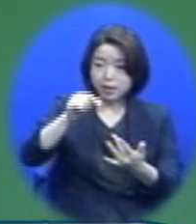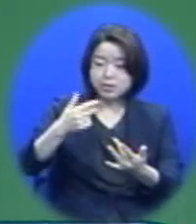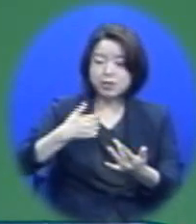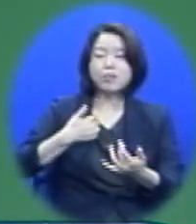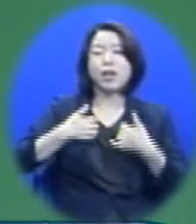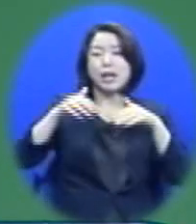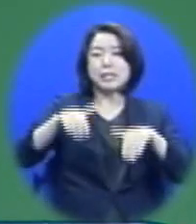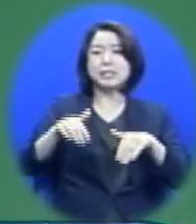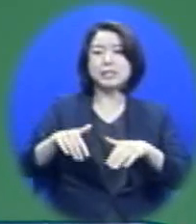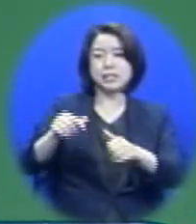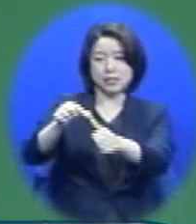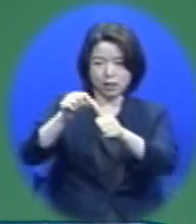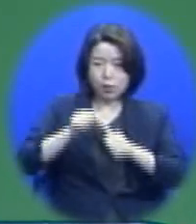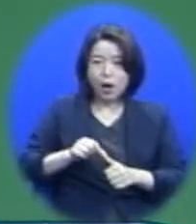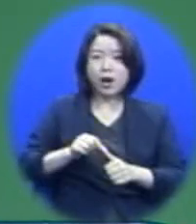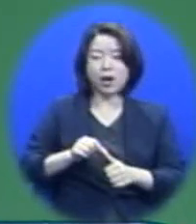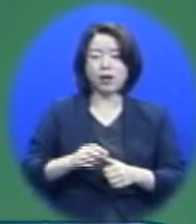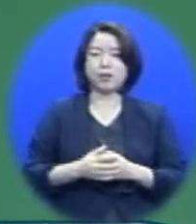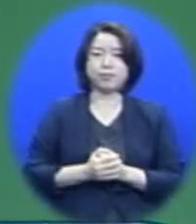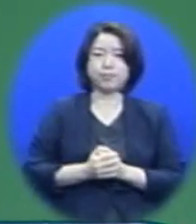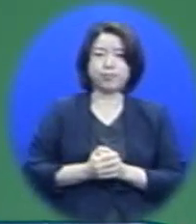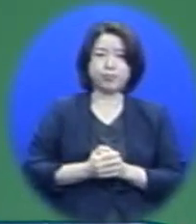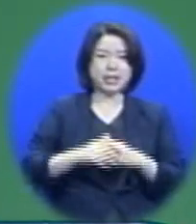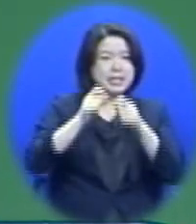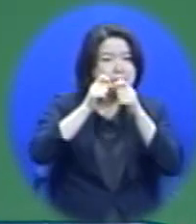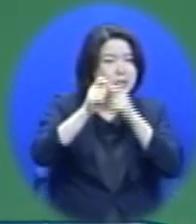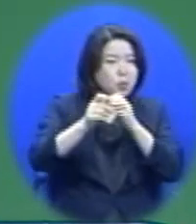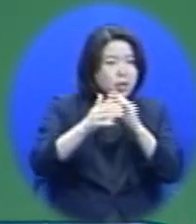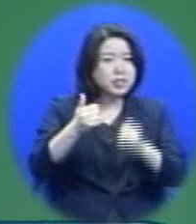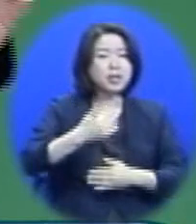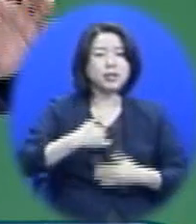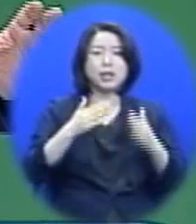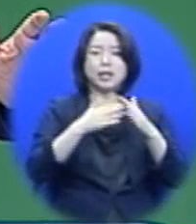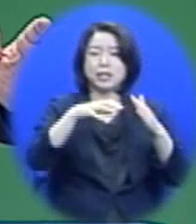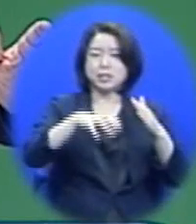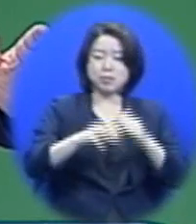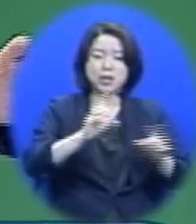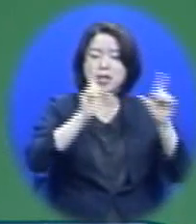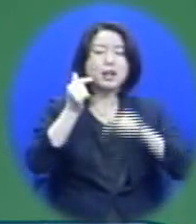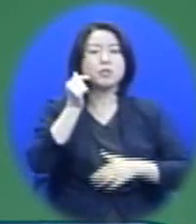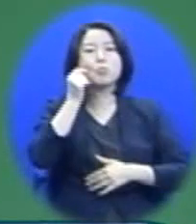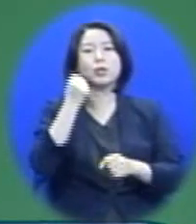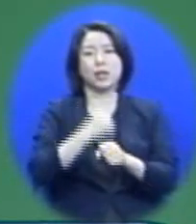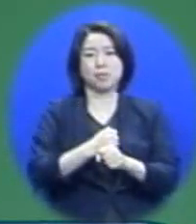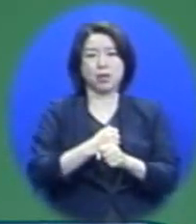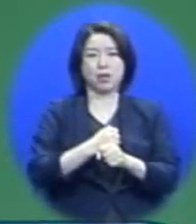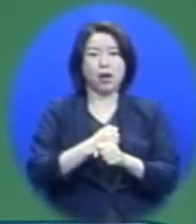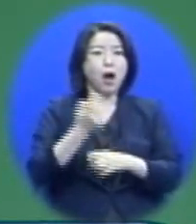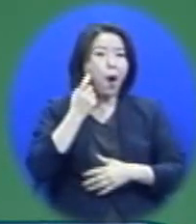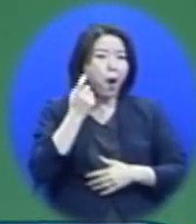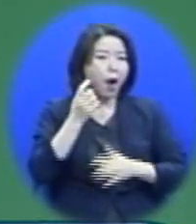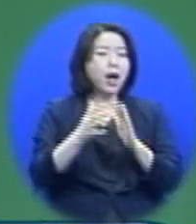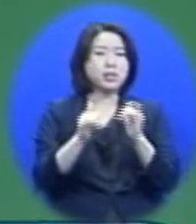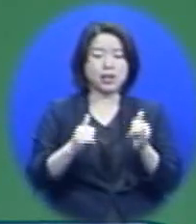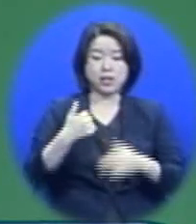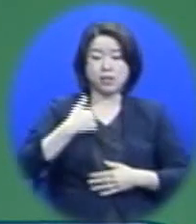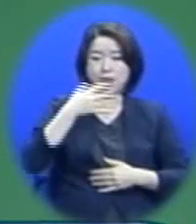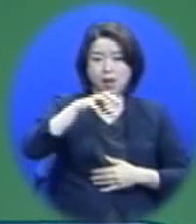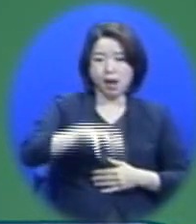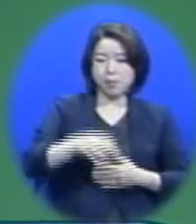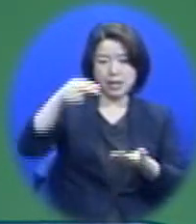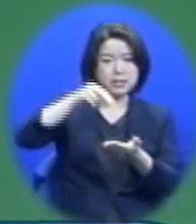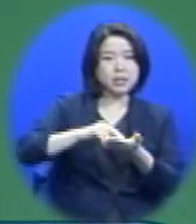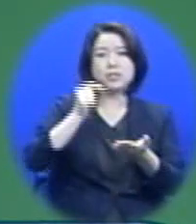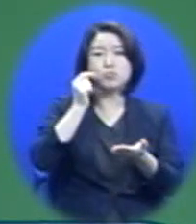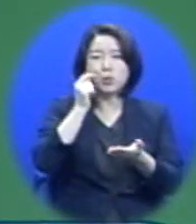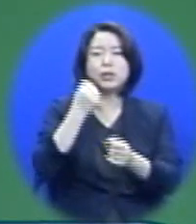겁니다. 7절에 보면 속이는 자는 나의 집에서 살지 못하게 하며 거짓말하는 자는 내 앞에 서지